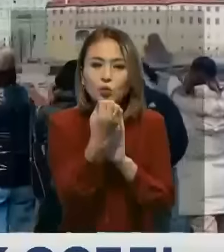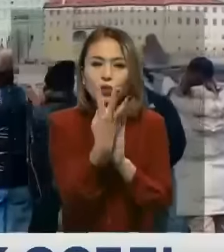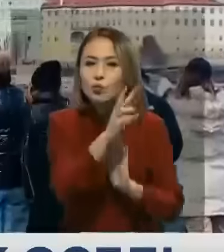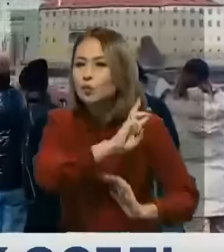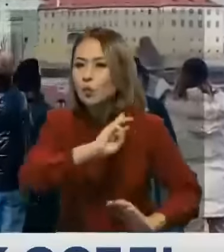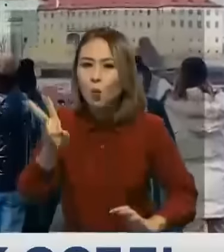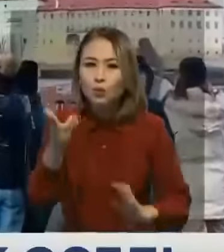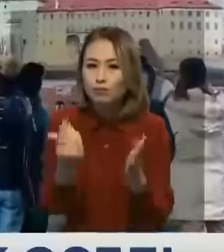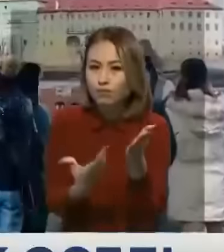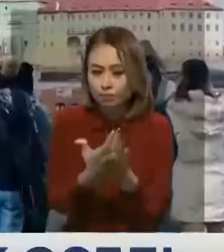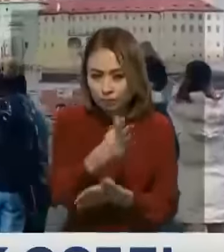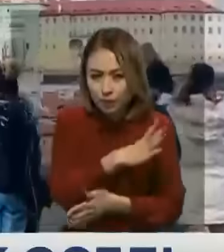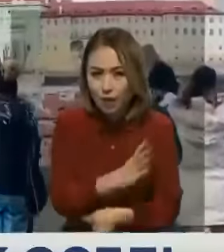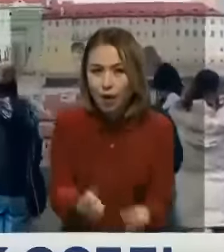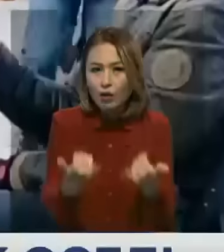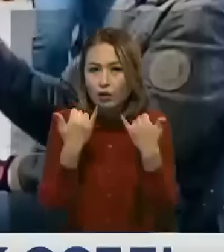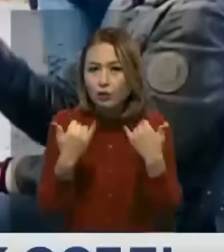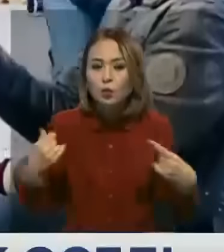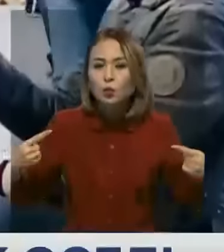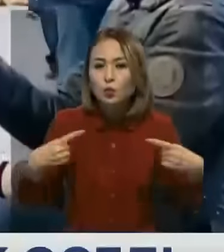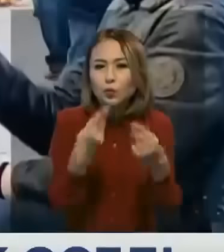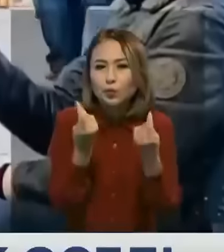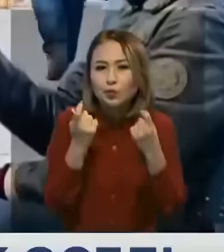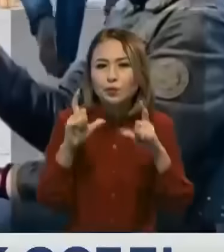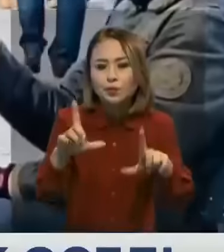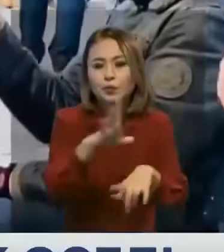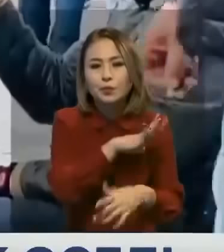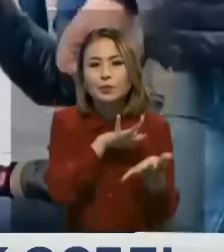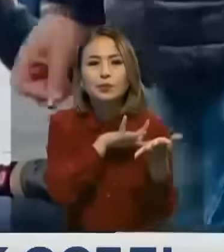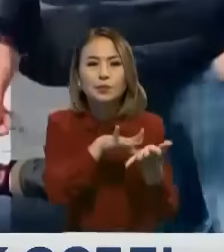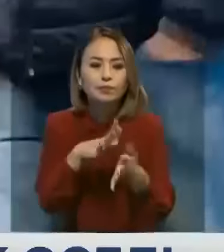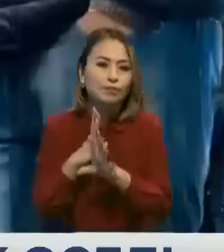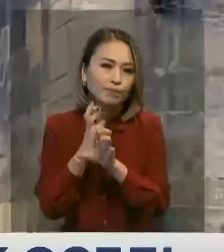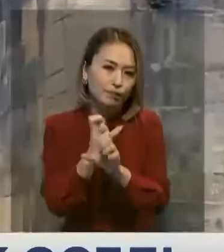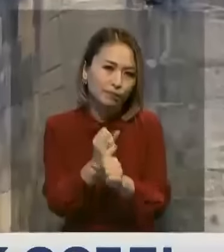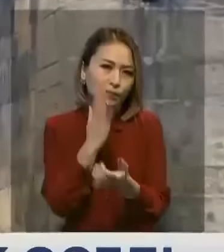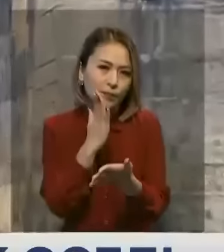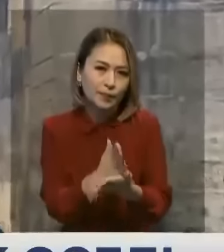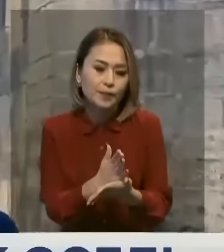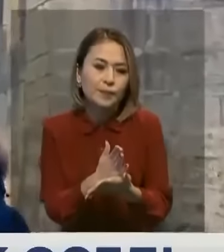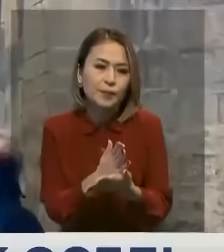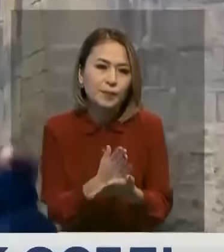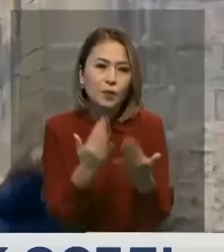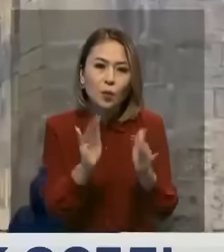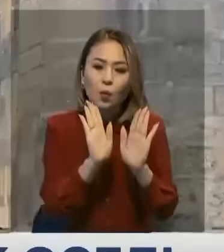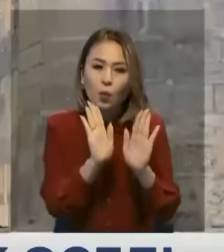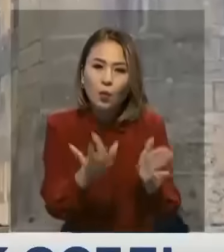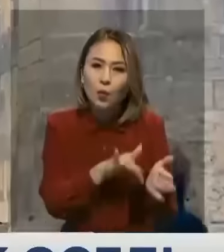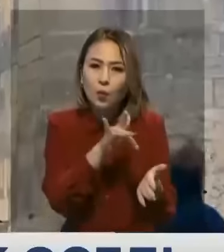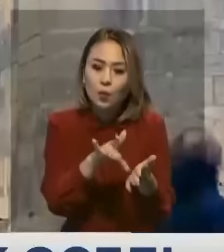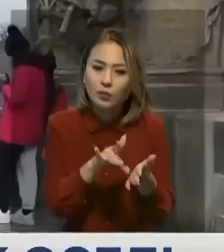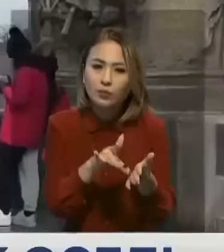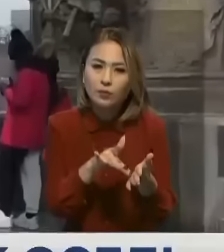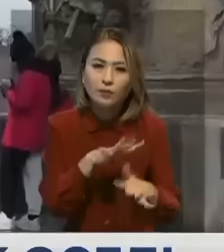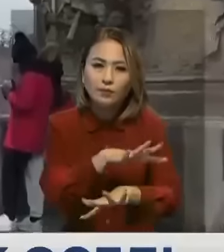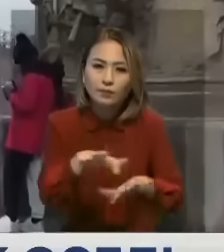доллар әкелетін. Ал тап қазір ақы құнын өсіру туристер легінің азаюына әкелет дейді кәсіпкерлер. Бірақ қала билігі